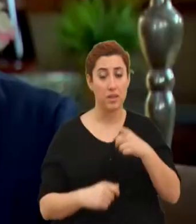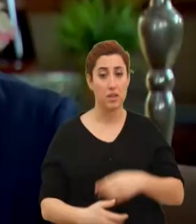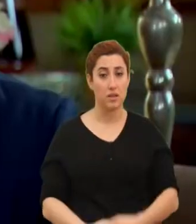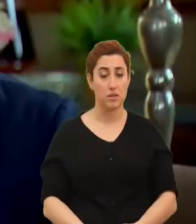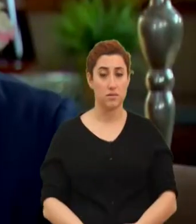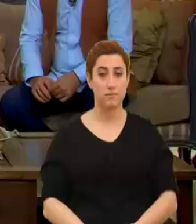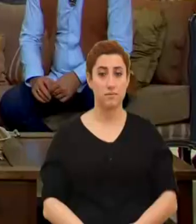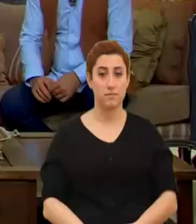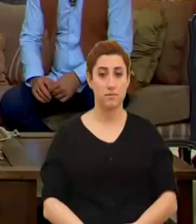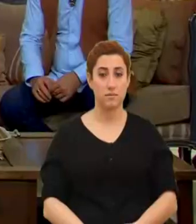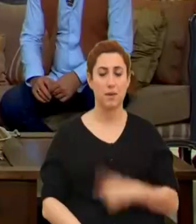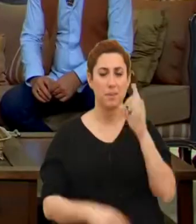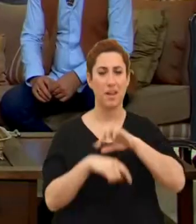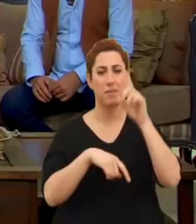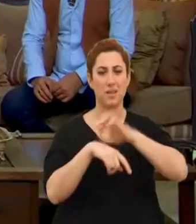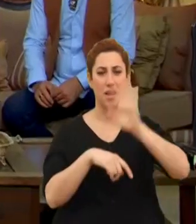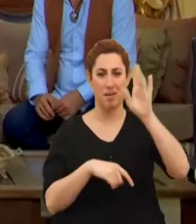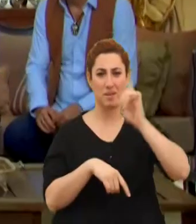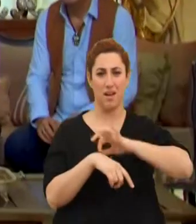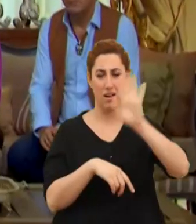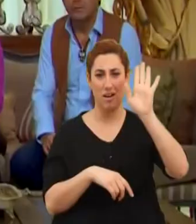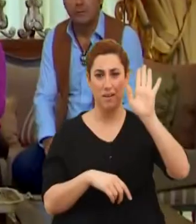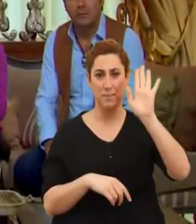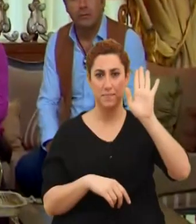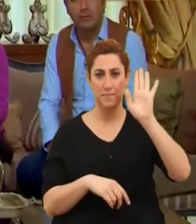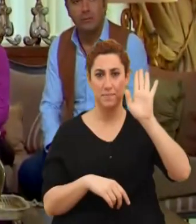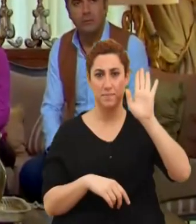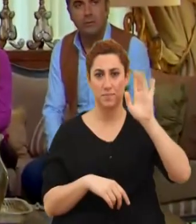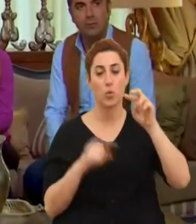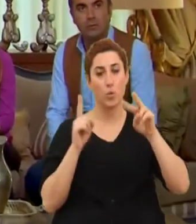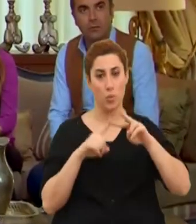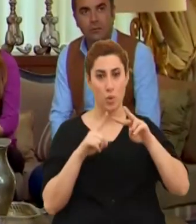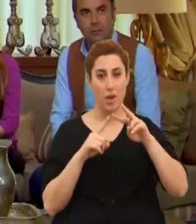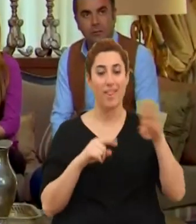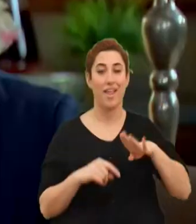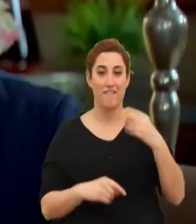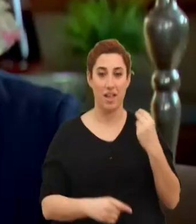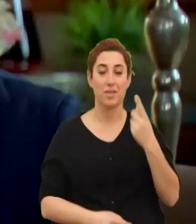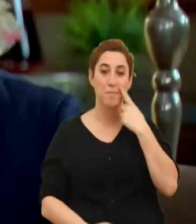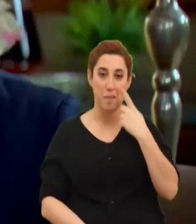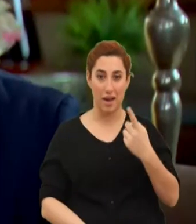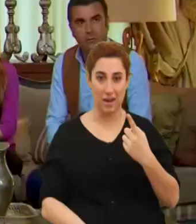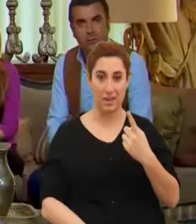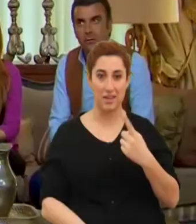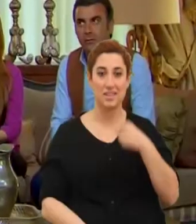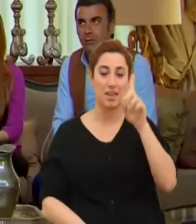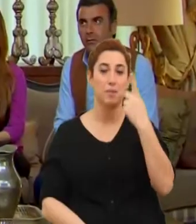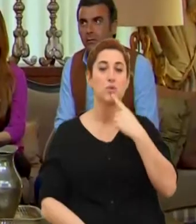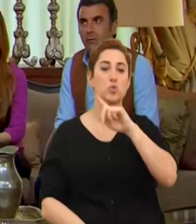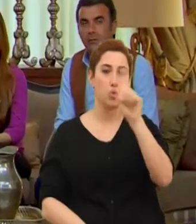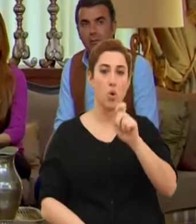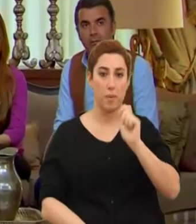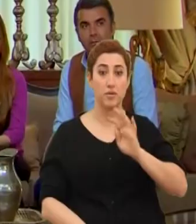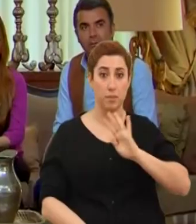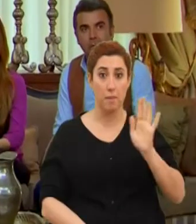Bir dakika. Nurhan, Evladım bak, sana bir soru